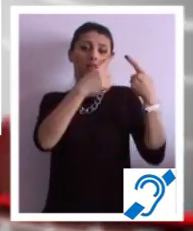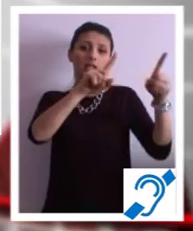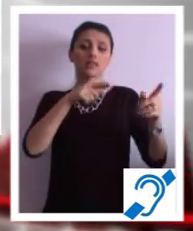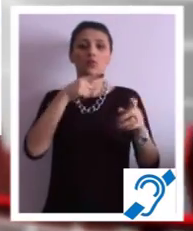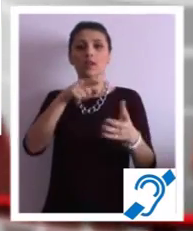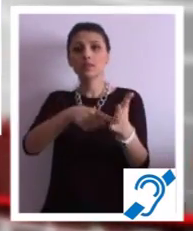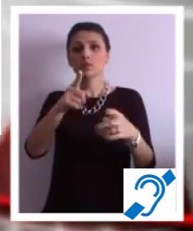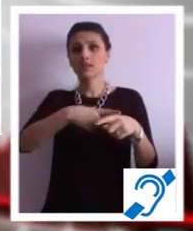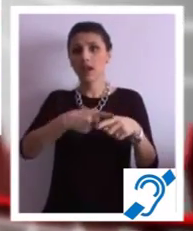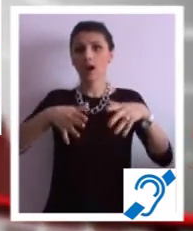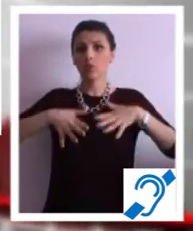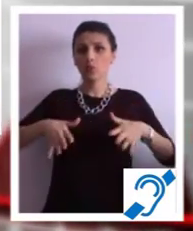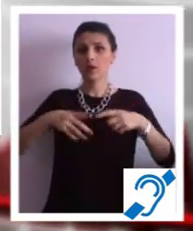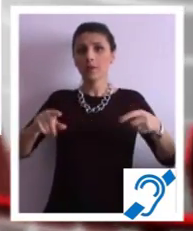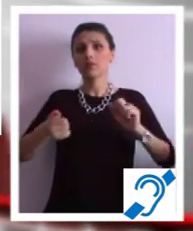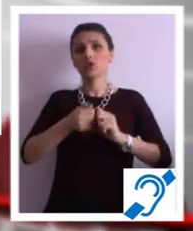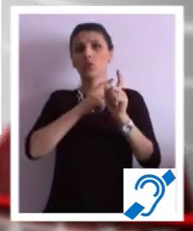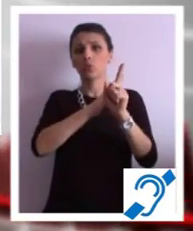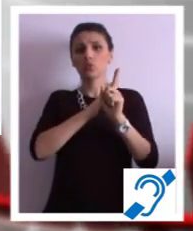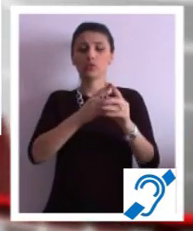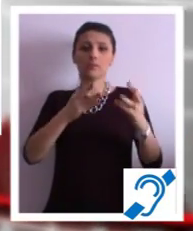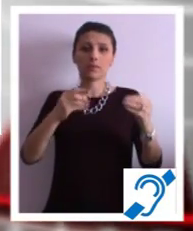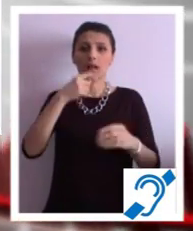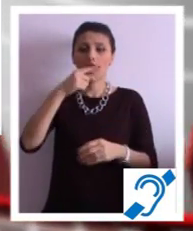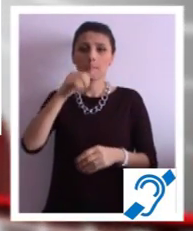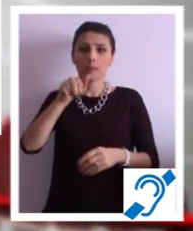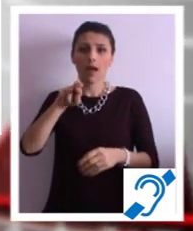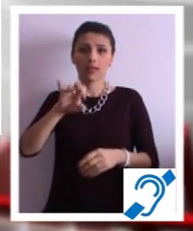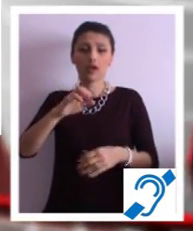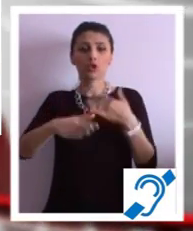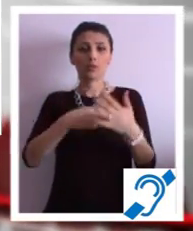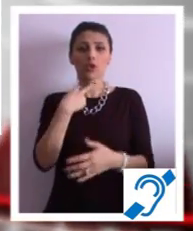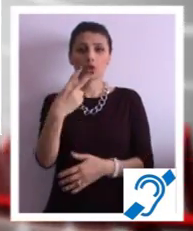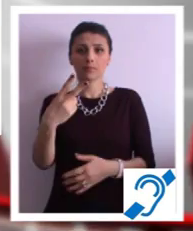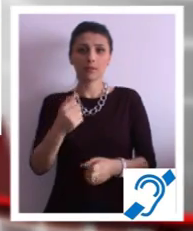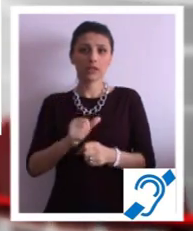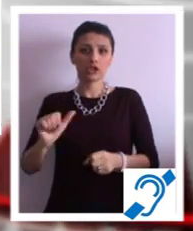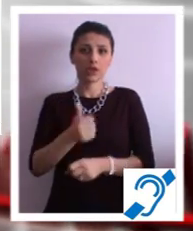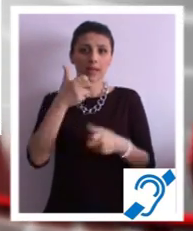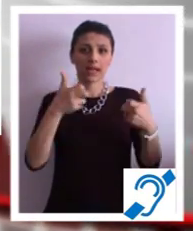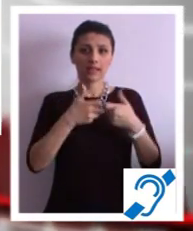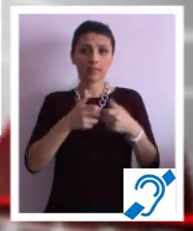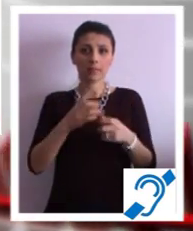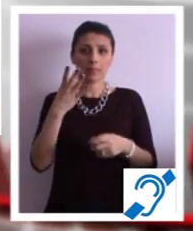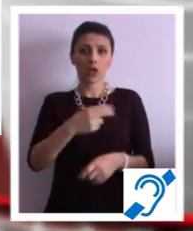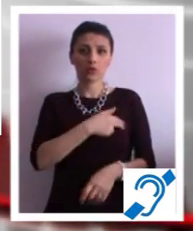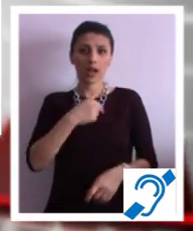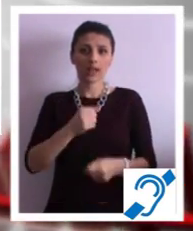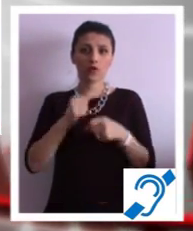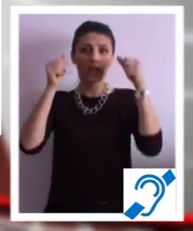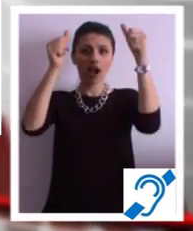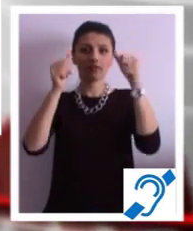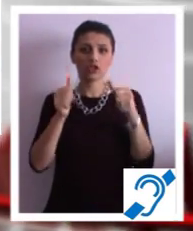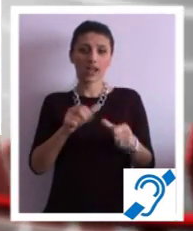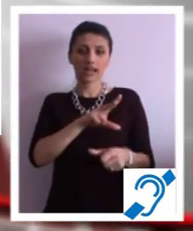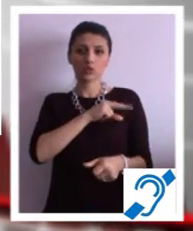minorităților naționale care au urmat cursurile gimnaziale în limba maternă. După două săptămâni de la începerea simulărilor, pe 4 martie vor fi